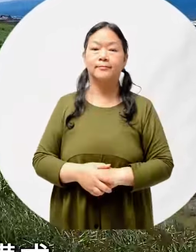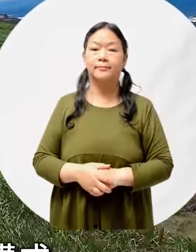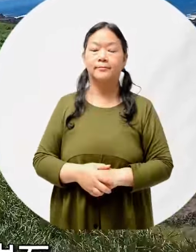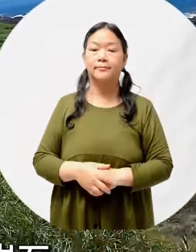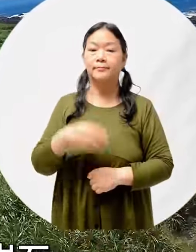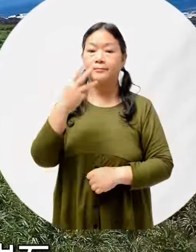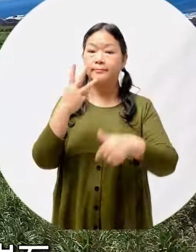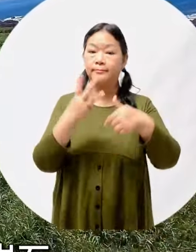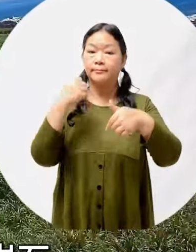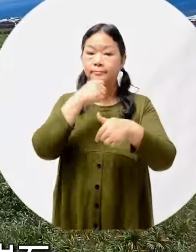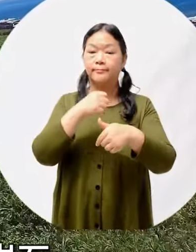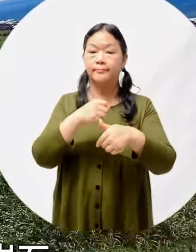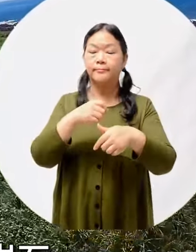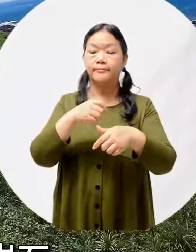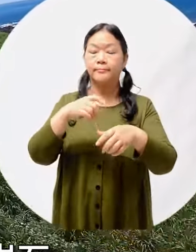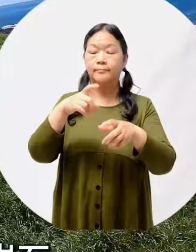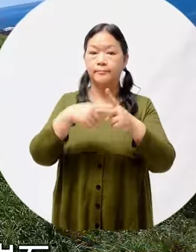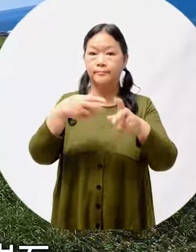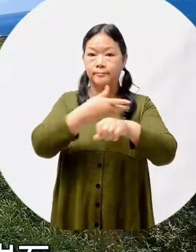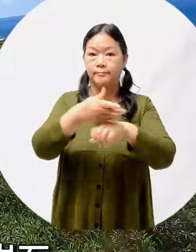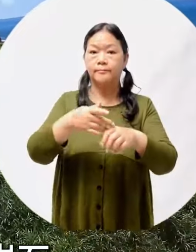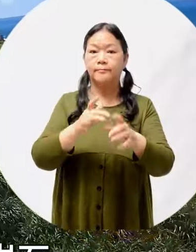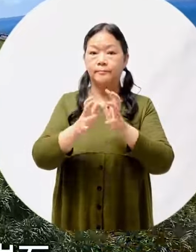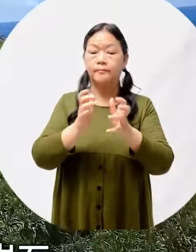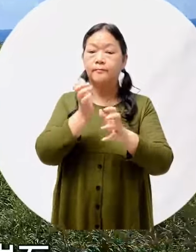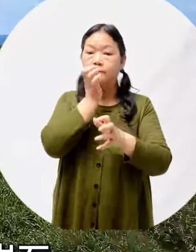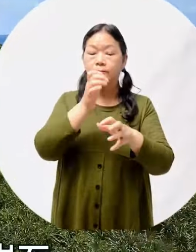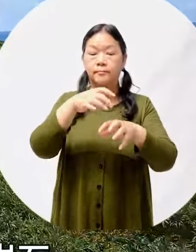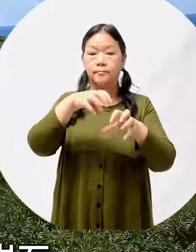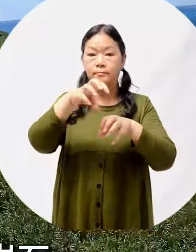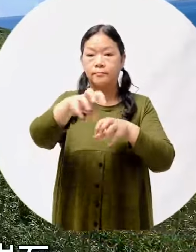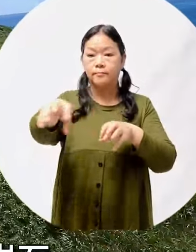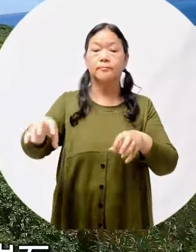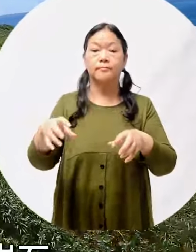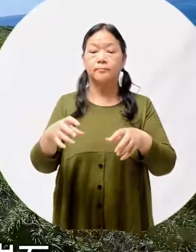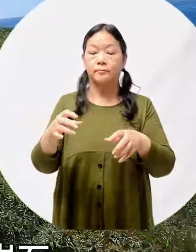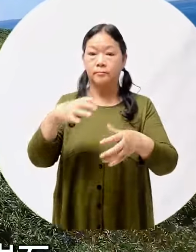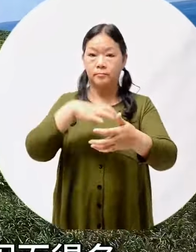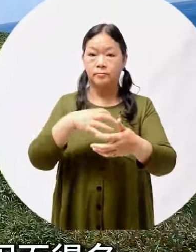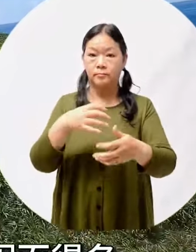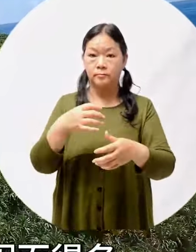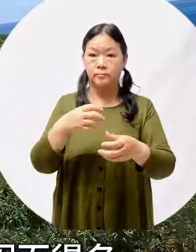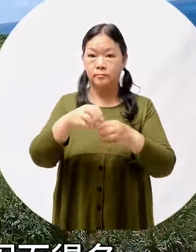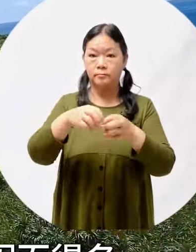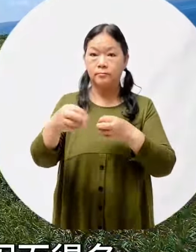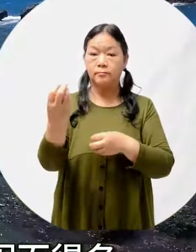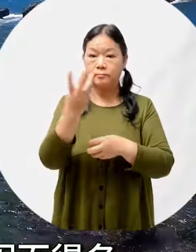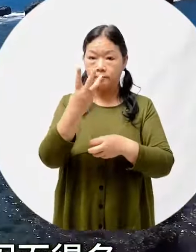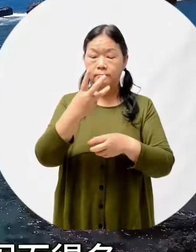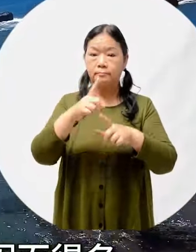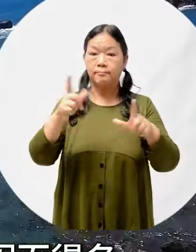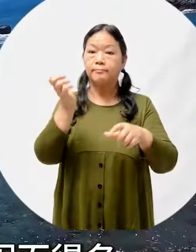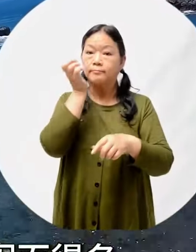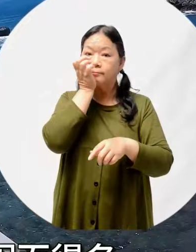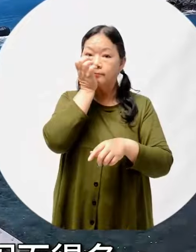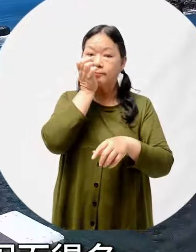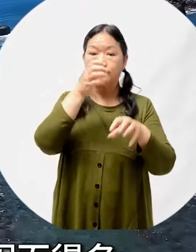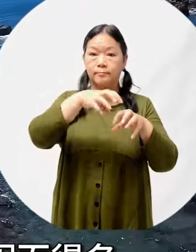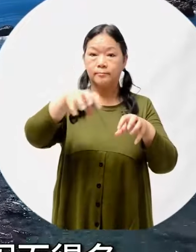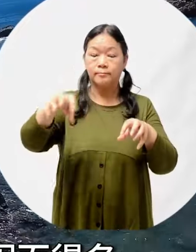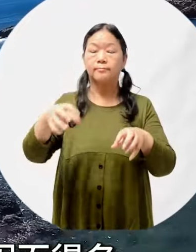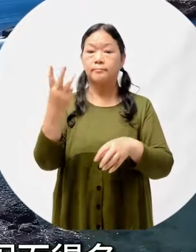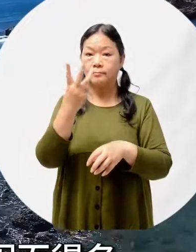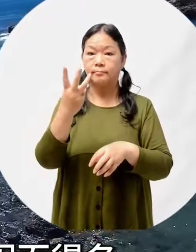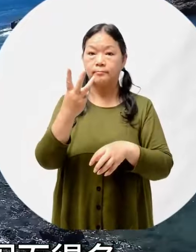所构成，岛上奇石分布，其中有三块大块巨大的岩石，传说吕洞宾、李铁拐和仙